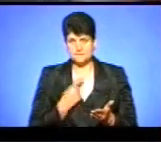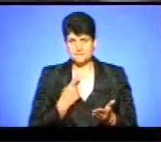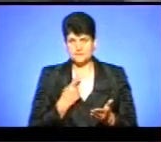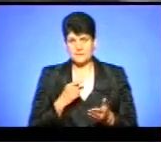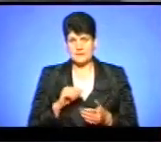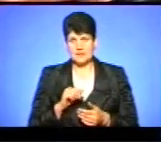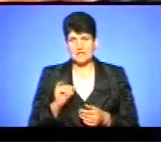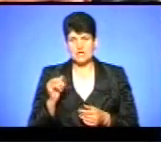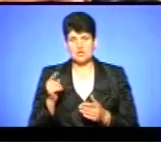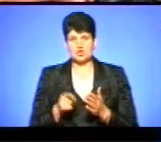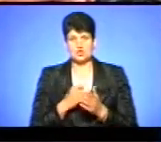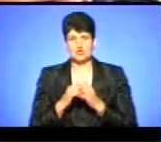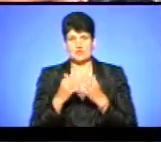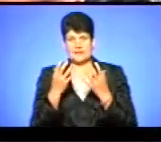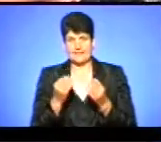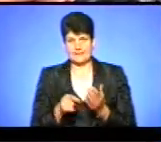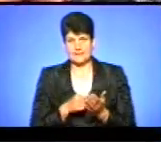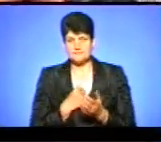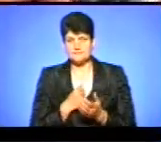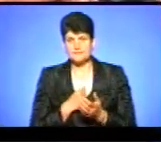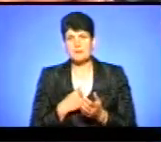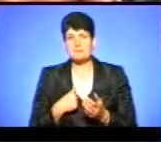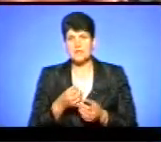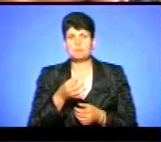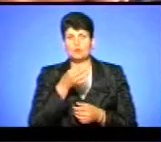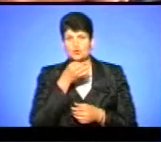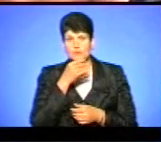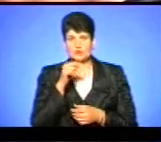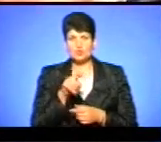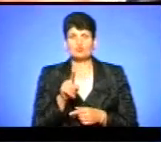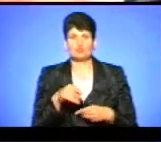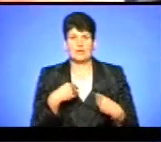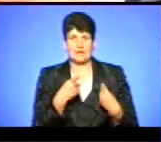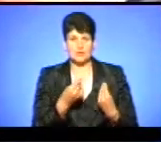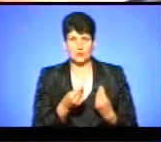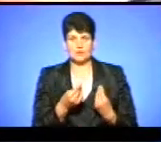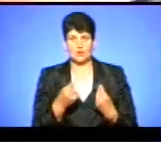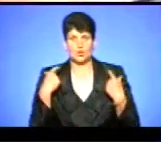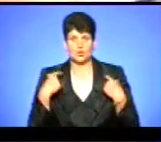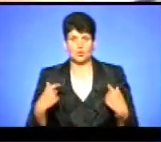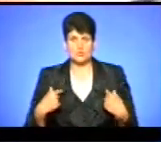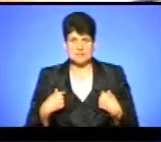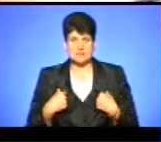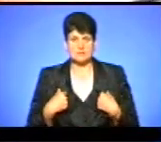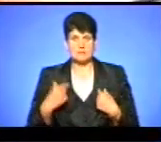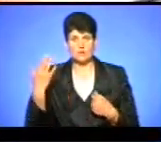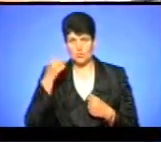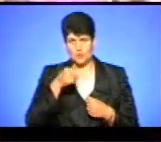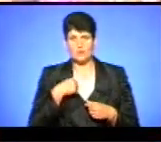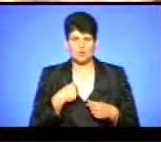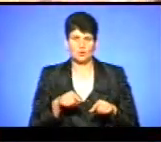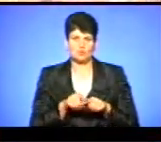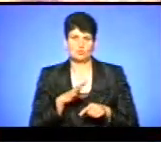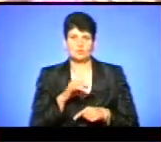альбоми і щоденник. Мені подобається все, що мені тут дають. Рюкзак, там того року я теж тут була.